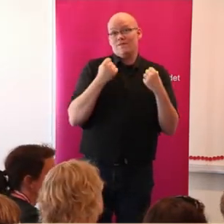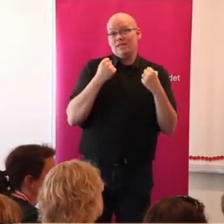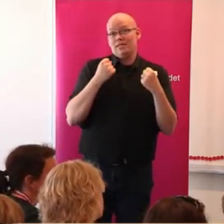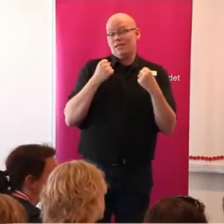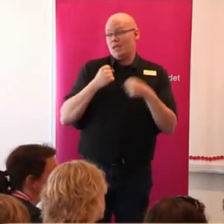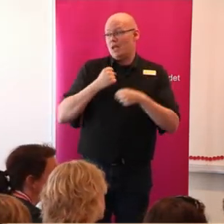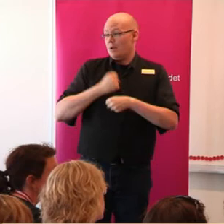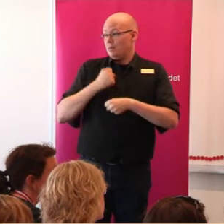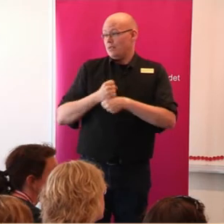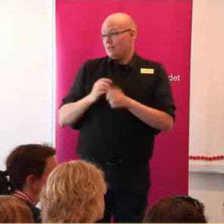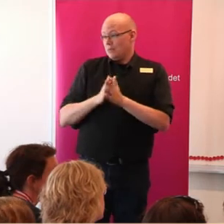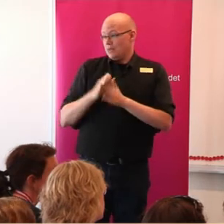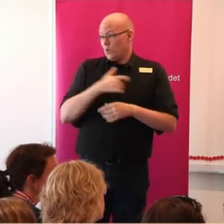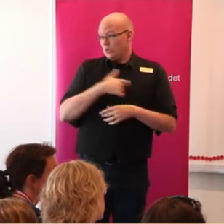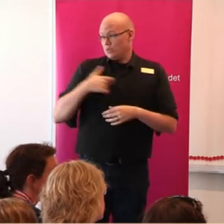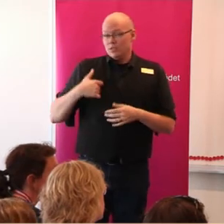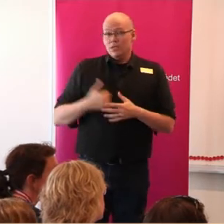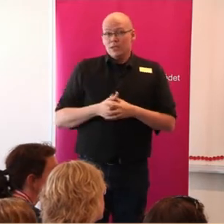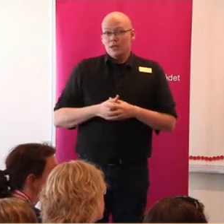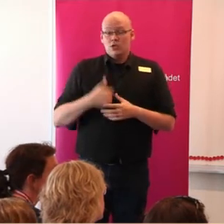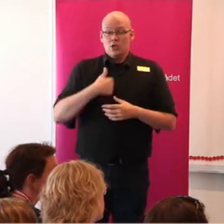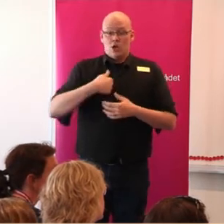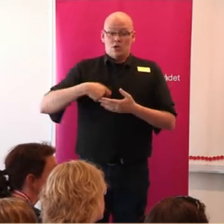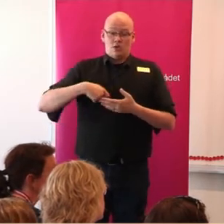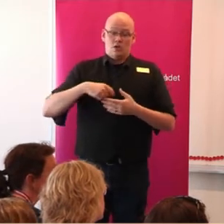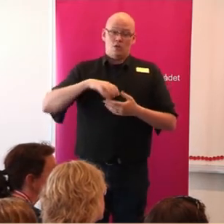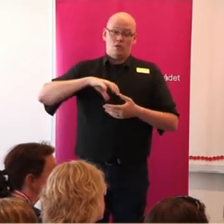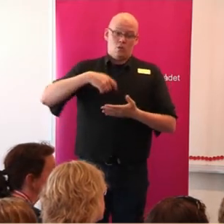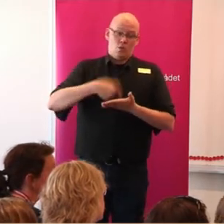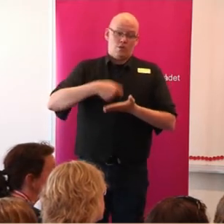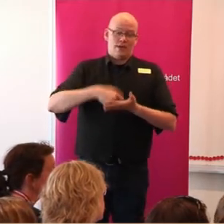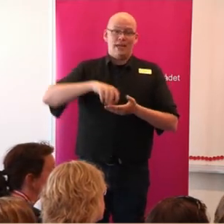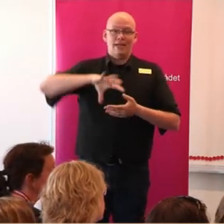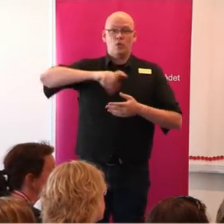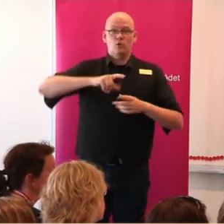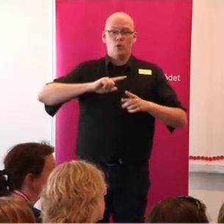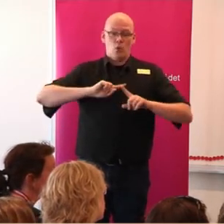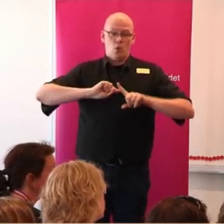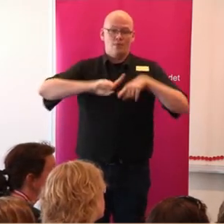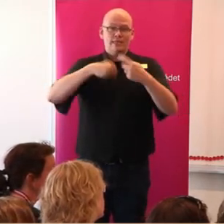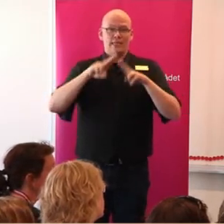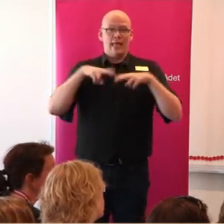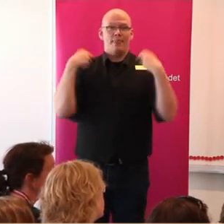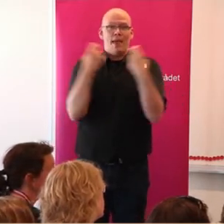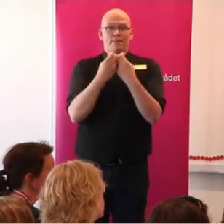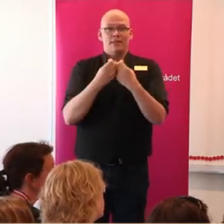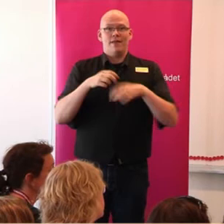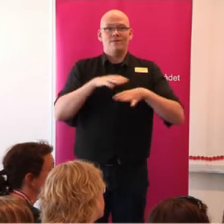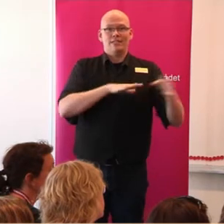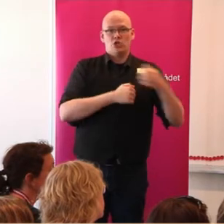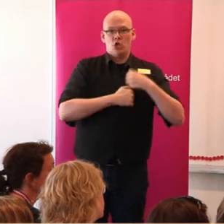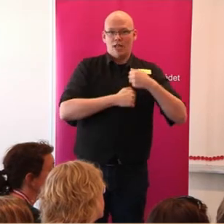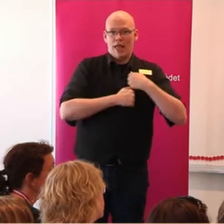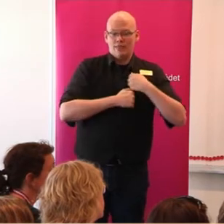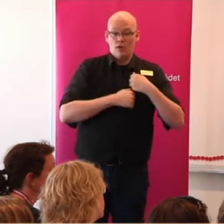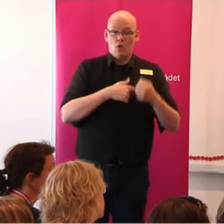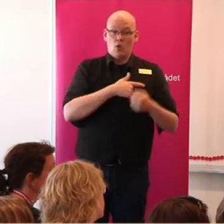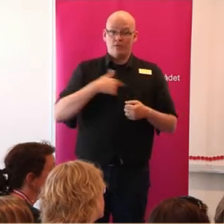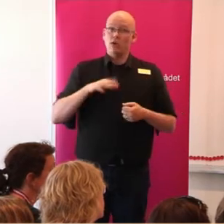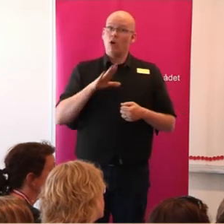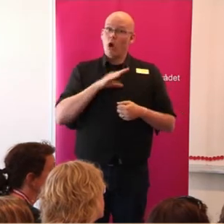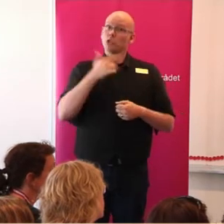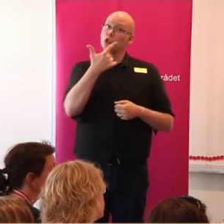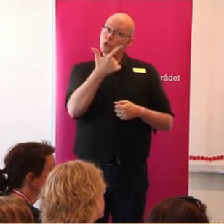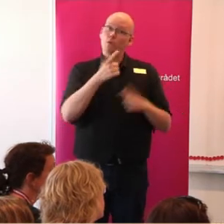Saab. Men jag är ju ordförande i regionutvecklingsnämnden i Västra Götaland. Och vi har ju 7